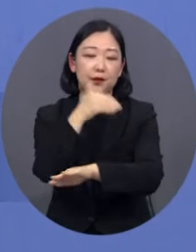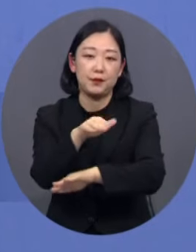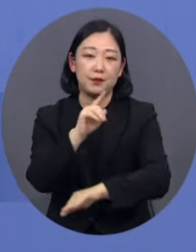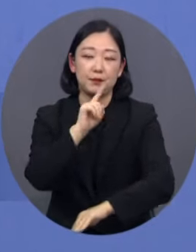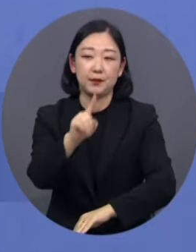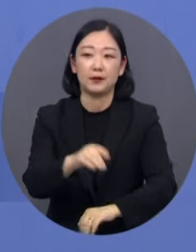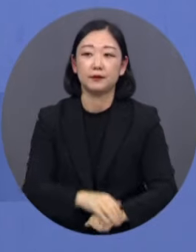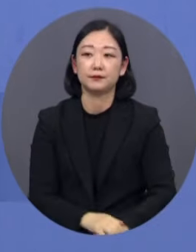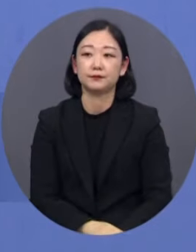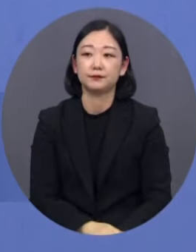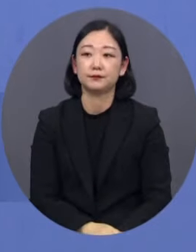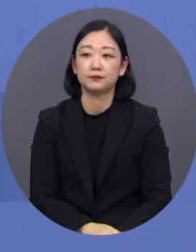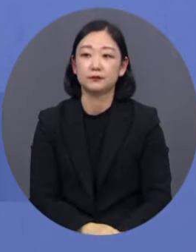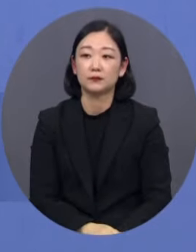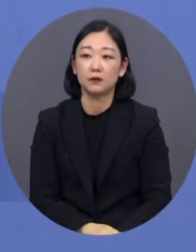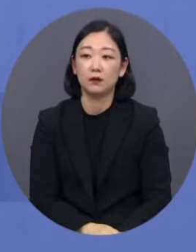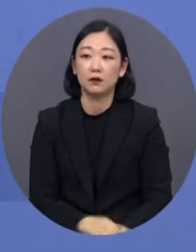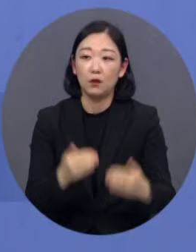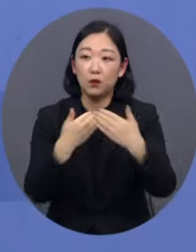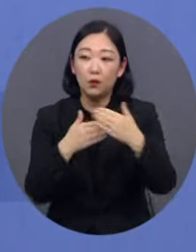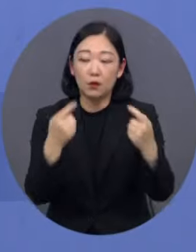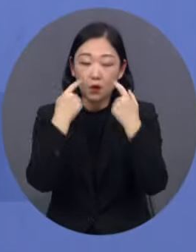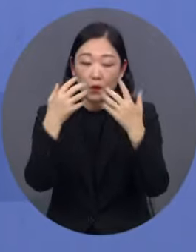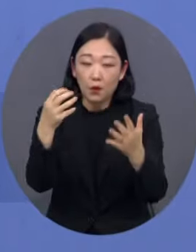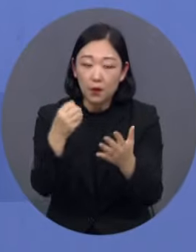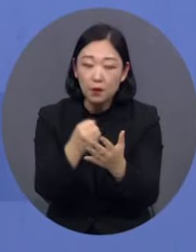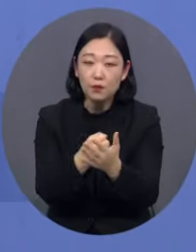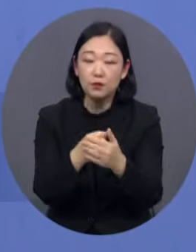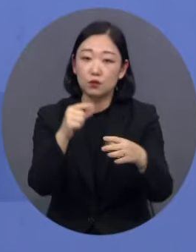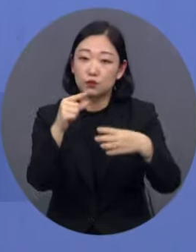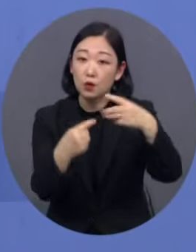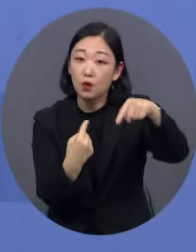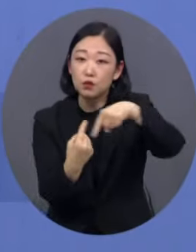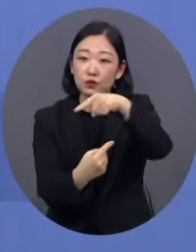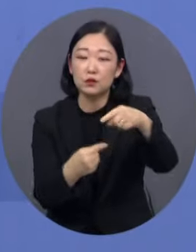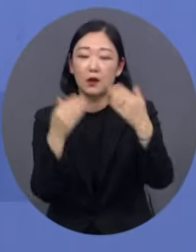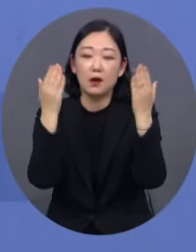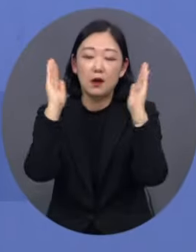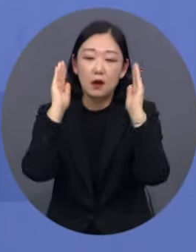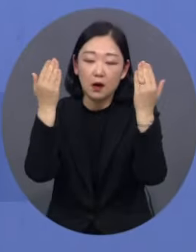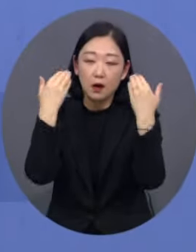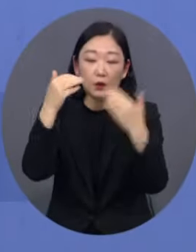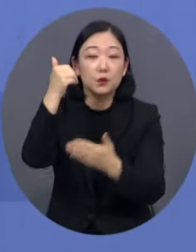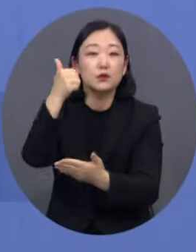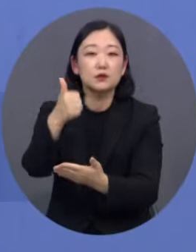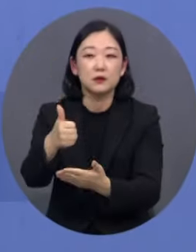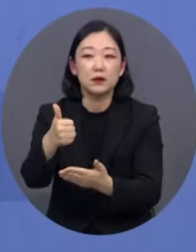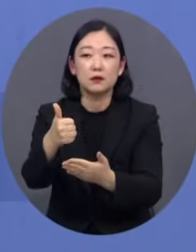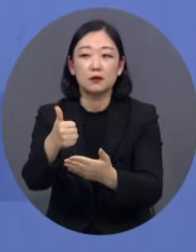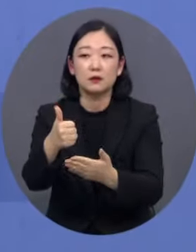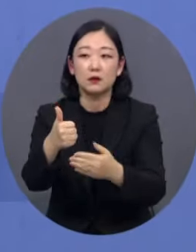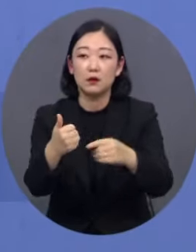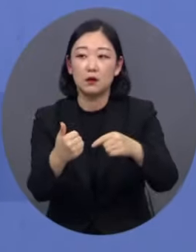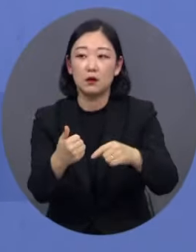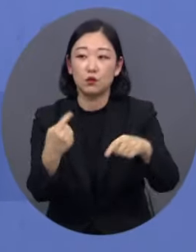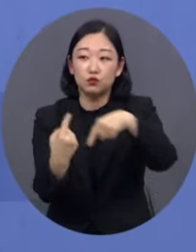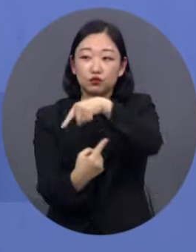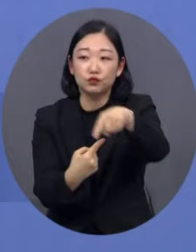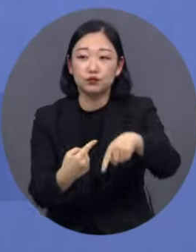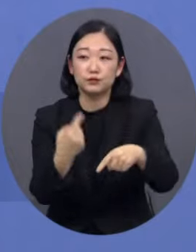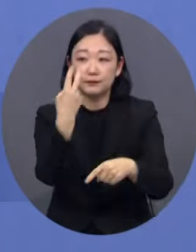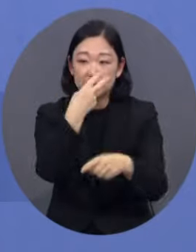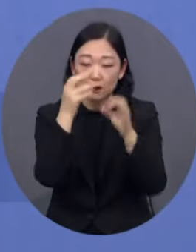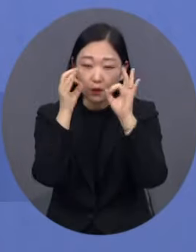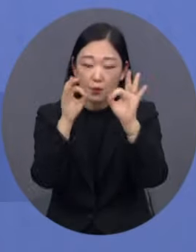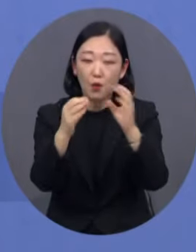확보와 프로그램 운영은 학교장의 역할이 중요한 만큼 3월 한 달 운영 과정을 지켜보면서 보완이 가능한 부분을